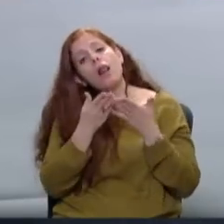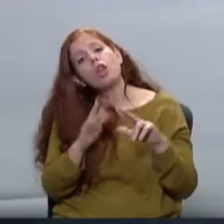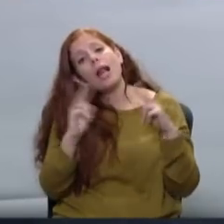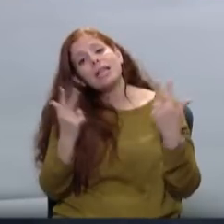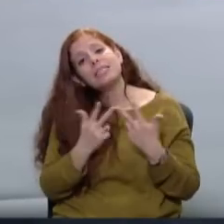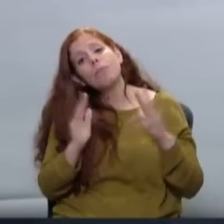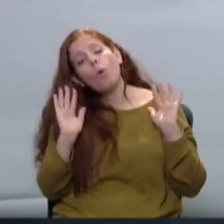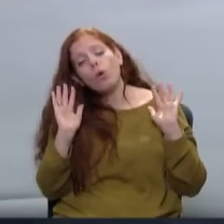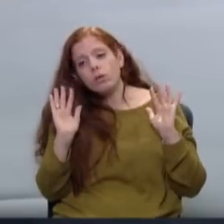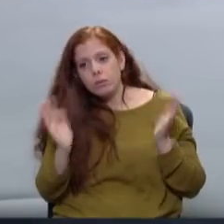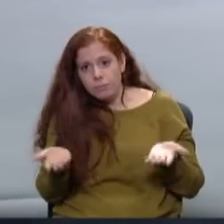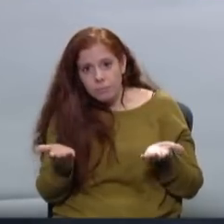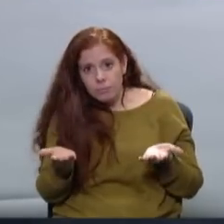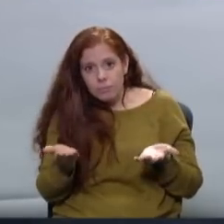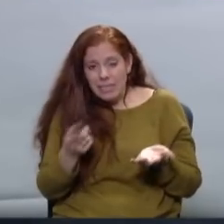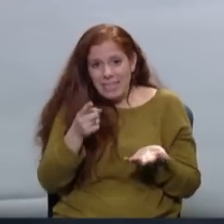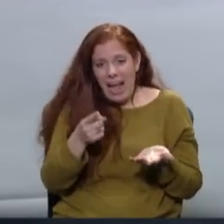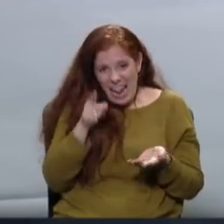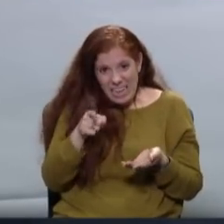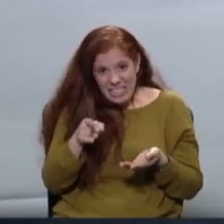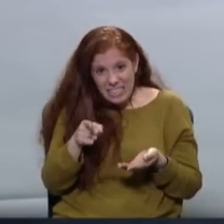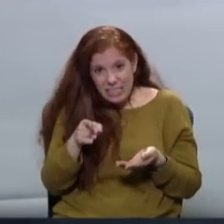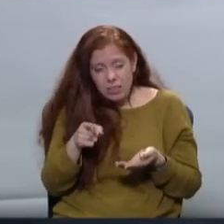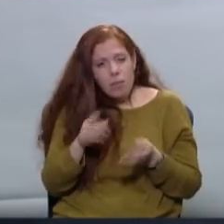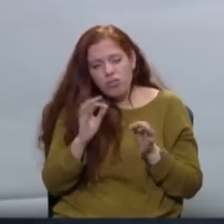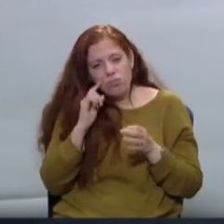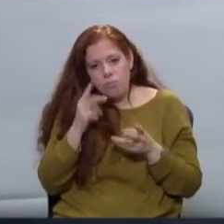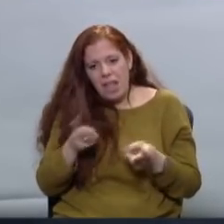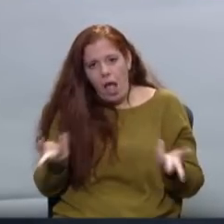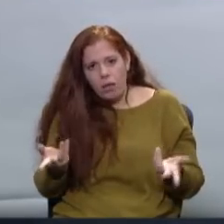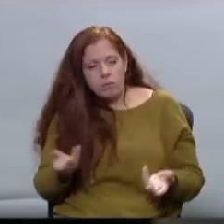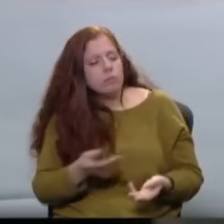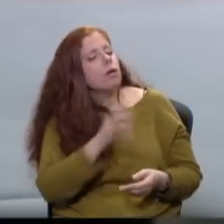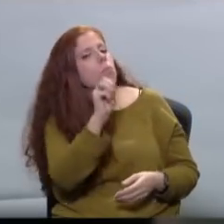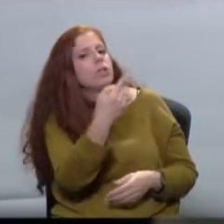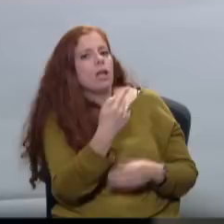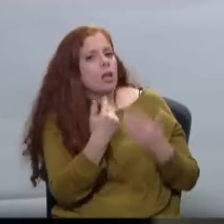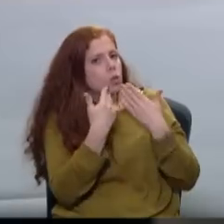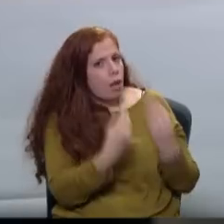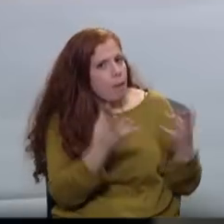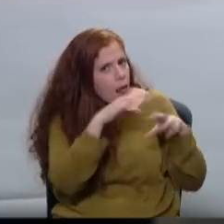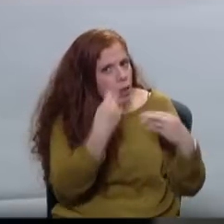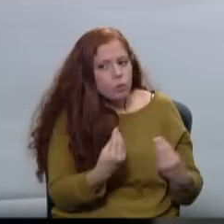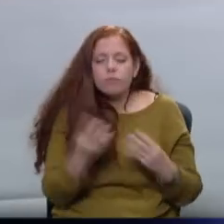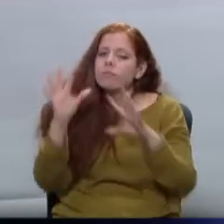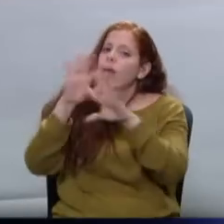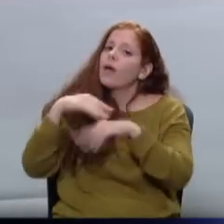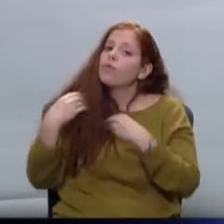ועל זה הפרקליטות מערערת, כן. על זה הפרקליטות מערערת, צחוק מעבודה. מוטי גלעד פרשננו, תודה רבה. לילה טוב, תודה לכם. ערב טוב.